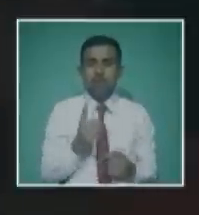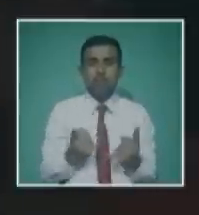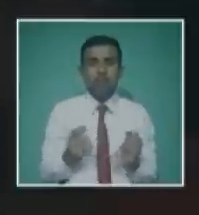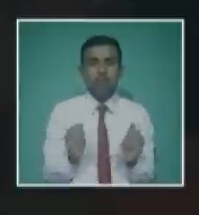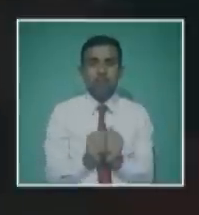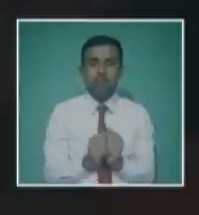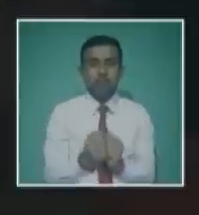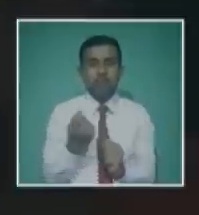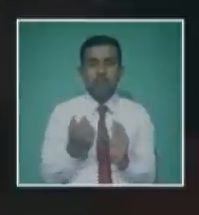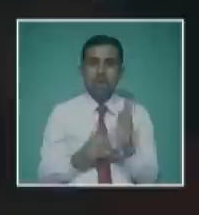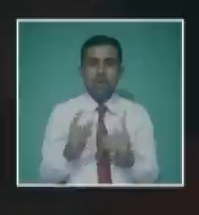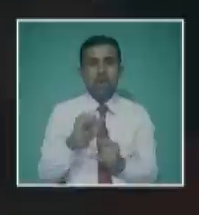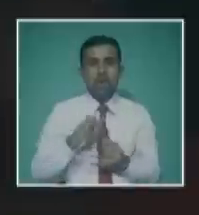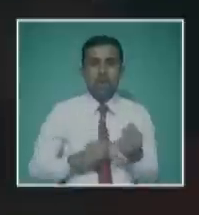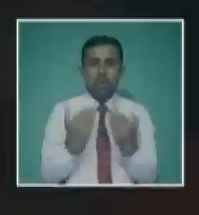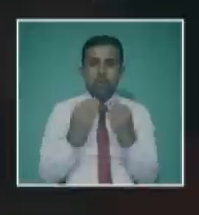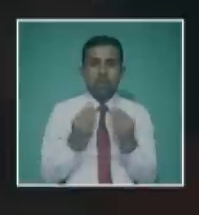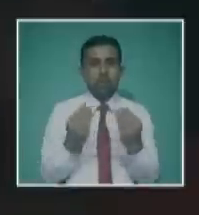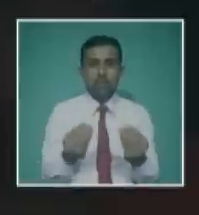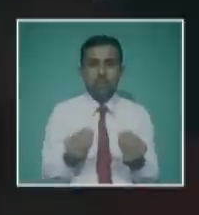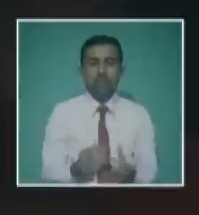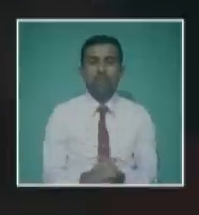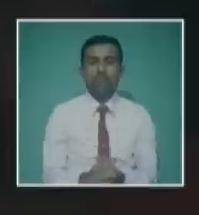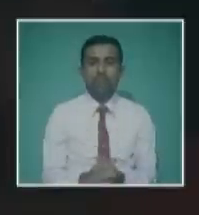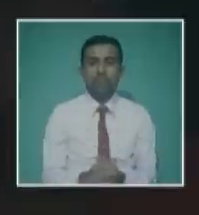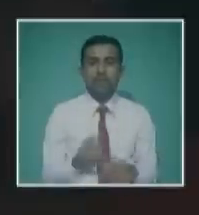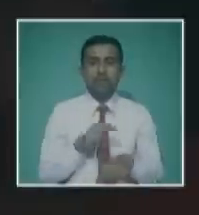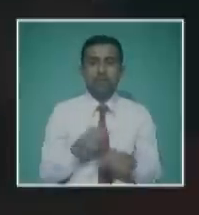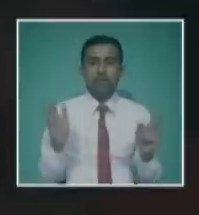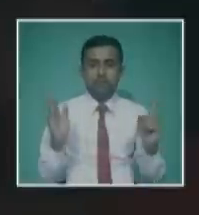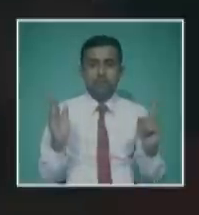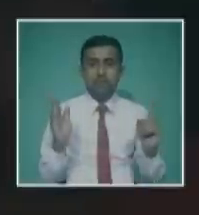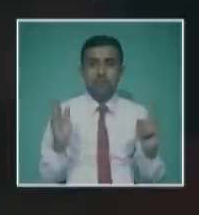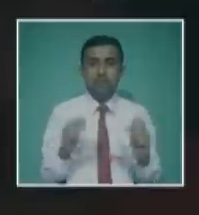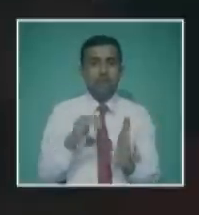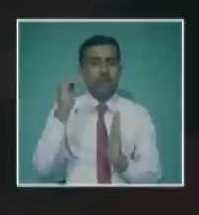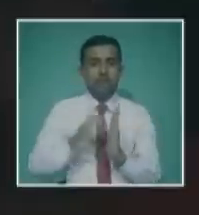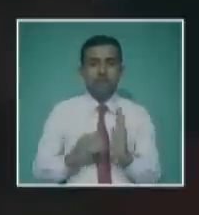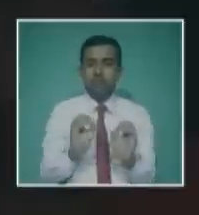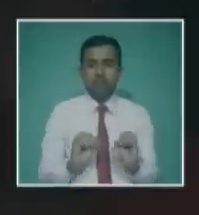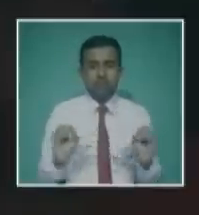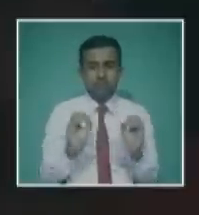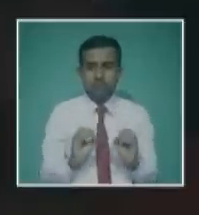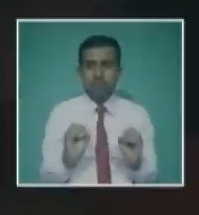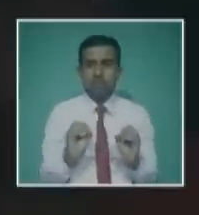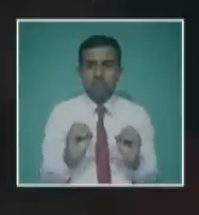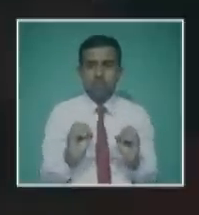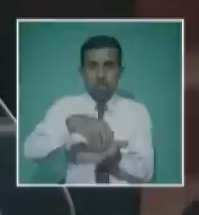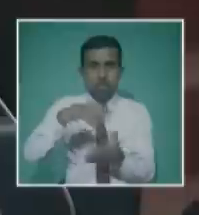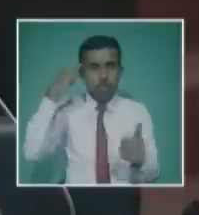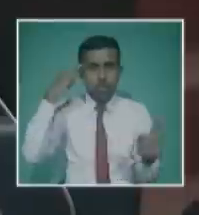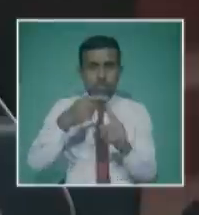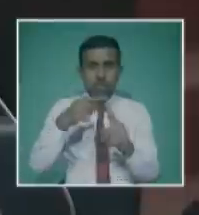කටයුතු මුදල් අමාත්‍යාංශයේ ලේකම්තුමා විසින් උපදෙස් ලබා දීලා තියෙනවා ඒ වගේම ඒ කාලය තුල කිසිදු දඩයකට යටත් කරන්නේ නැහැ කියන කාරණාවත් අපි ප්‍රකාශ